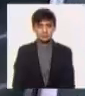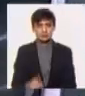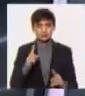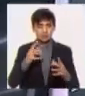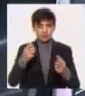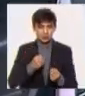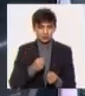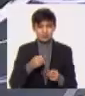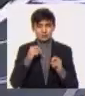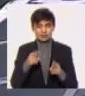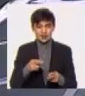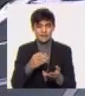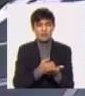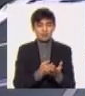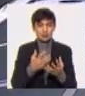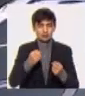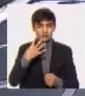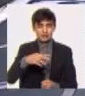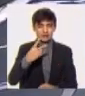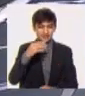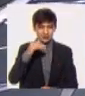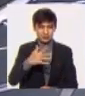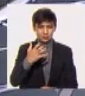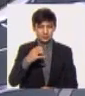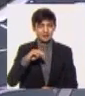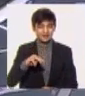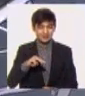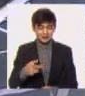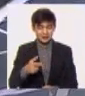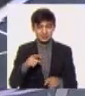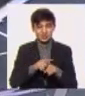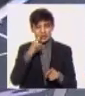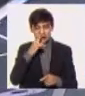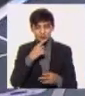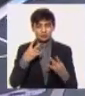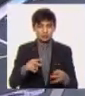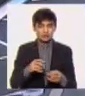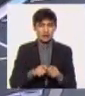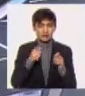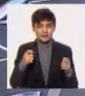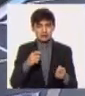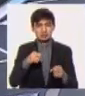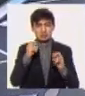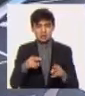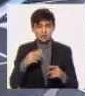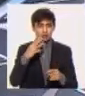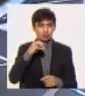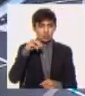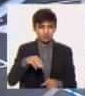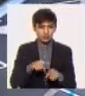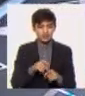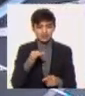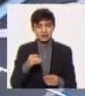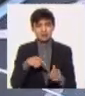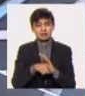Чтобы получить специальную выплату в 42,5 тысячи тенге, казахстанцам не нужно открывать специальные счета. Деньги поступят на